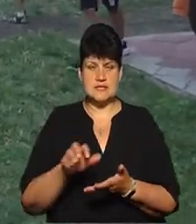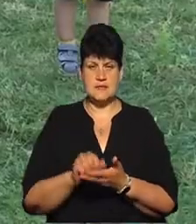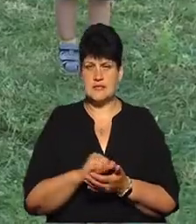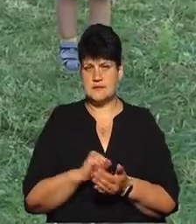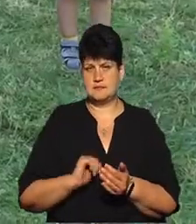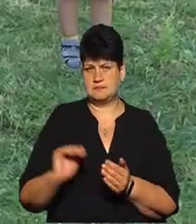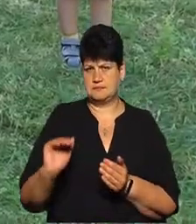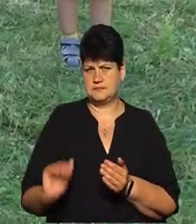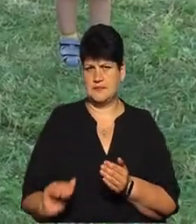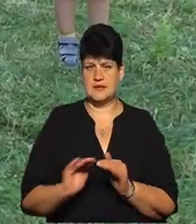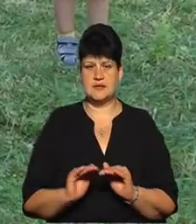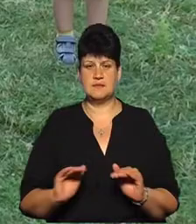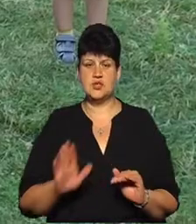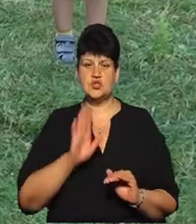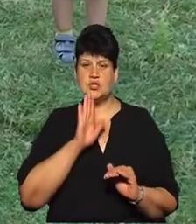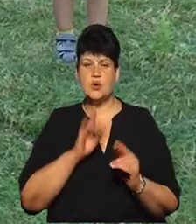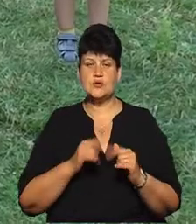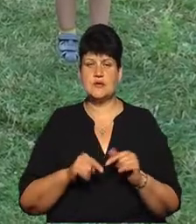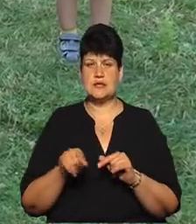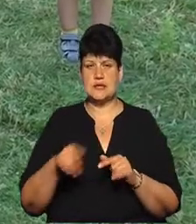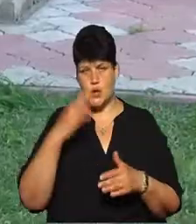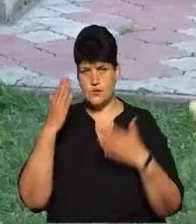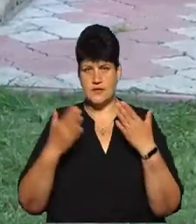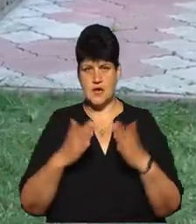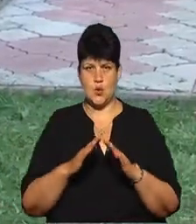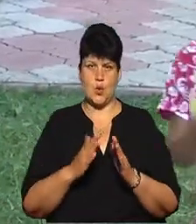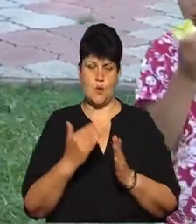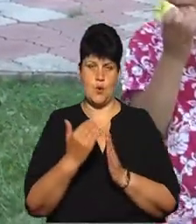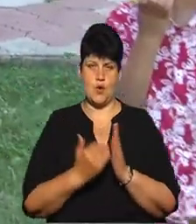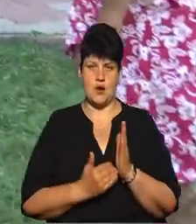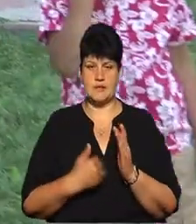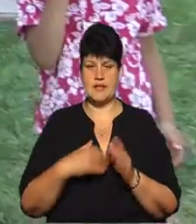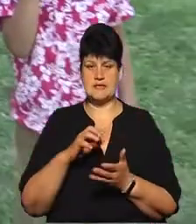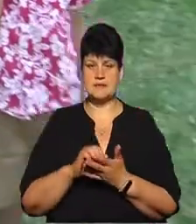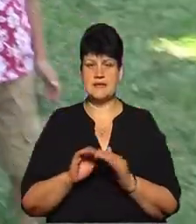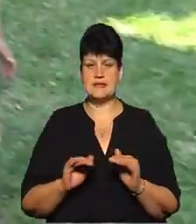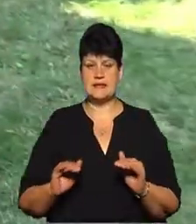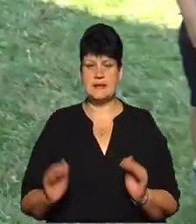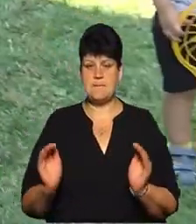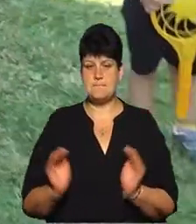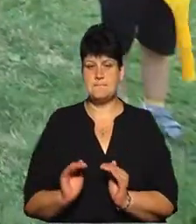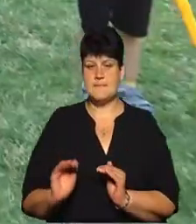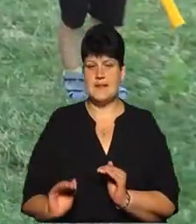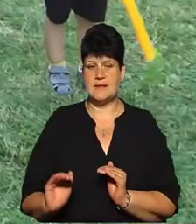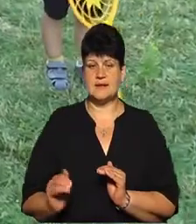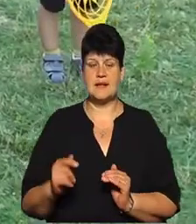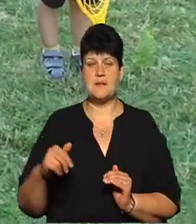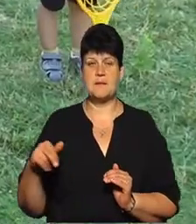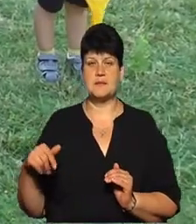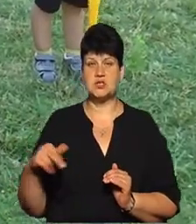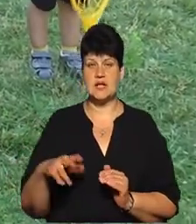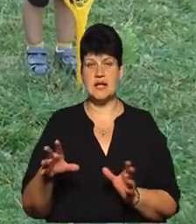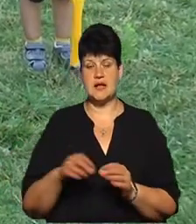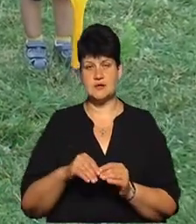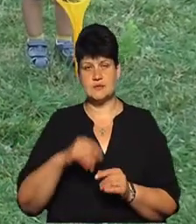дітьми. Жінка організовує для них розважальну програму. Я займаюся з дітками, такими маленькими, які прийшли своїми разом з братчиками,